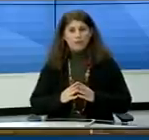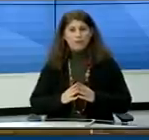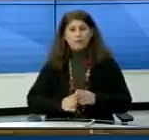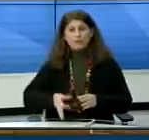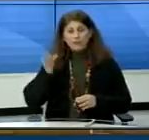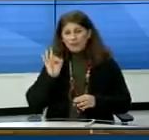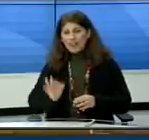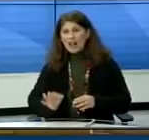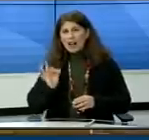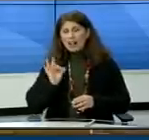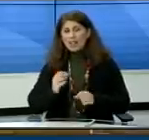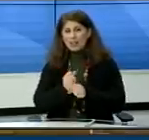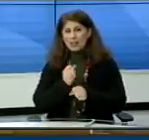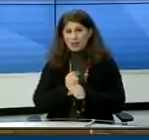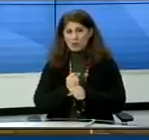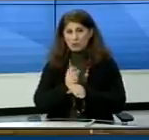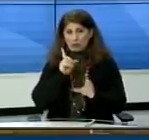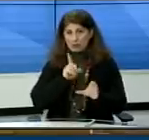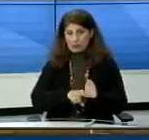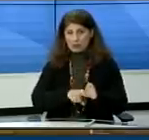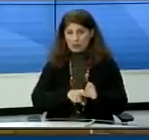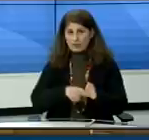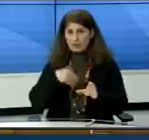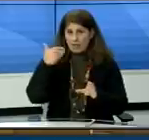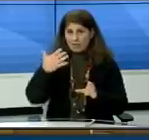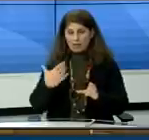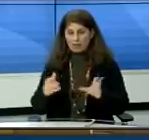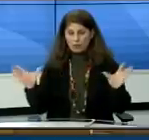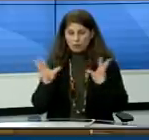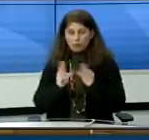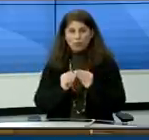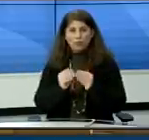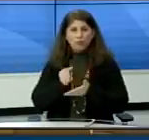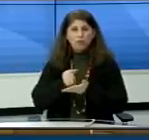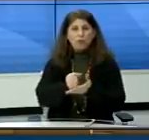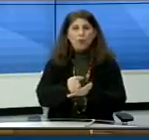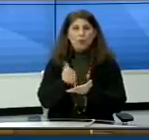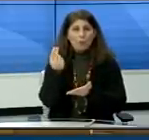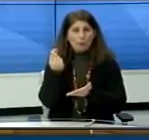κάθε εργαζόμενος της εταιρείας θα λάμβανε αθρηστικό μπόνους σε